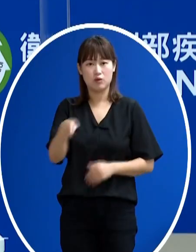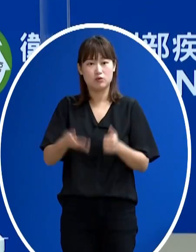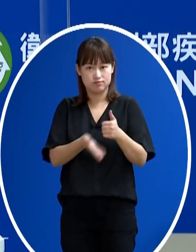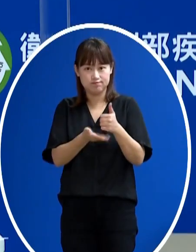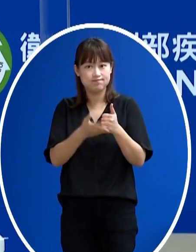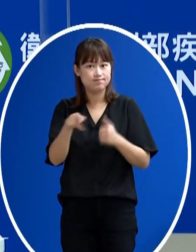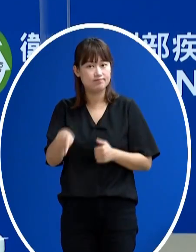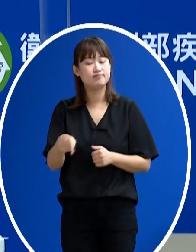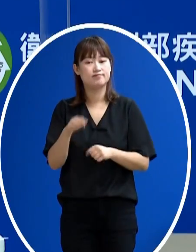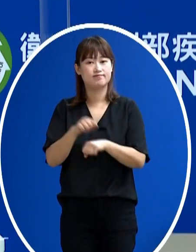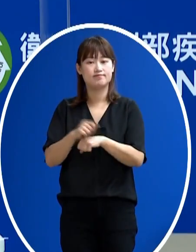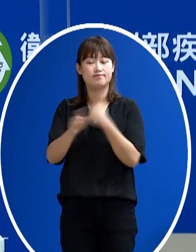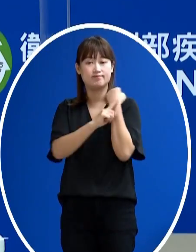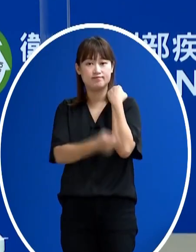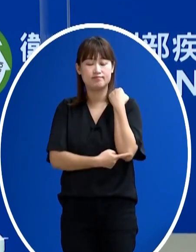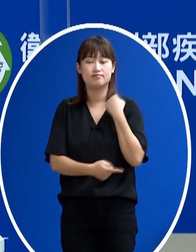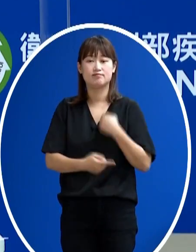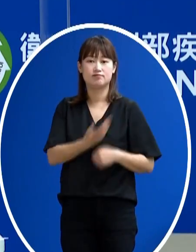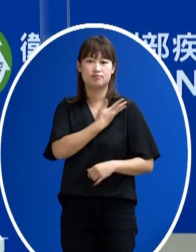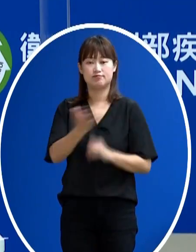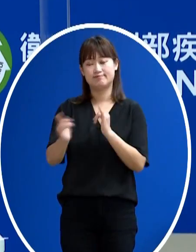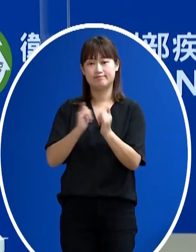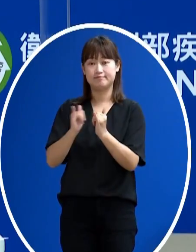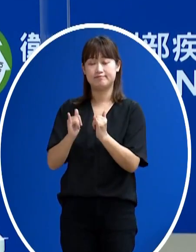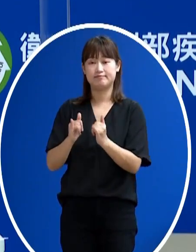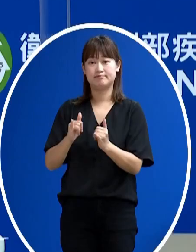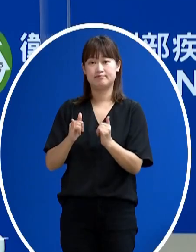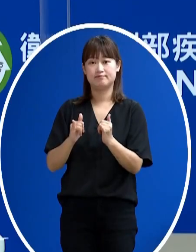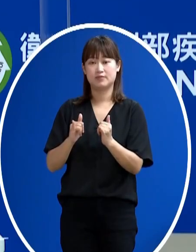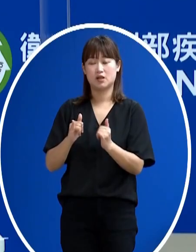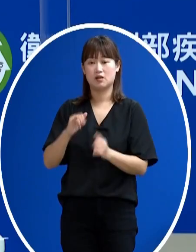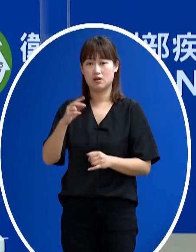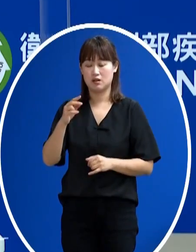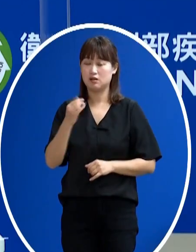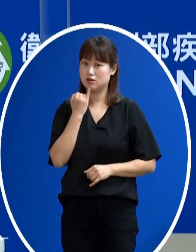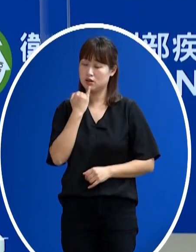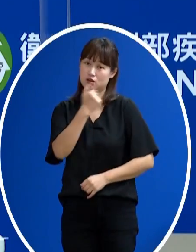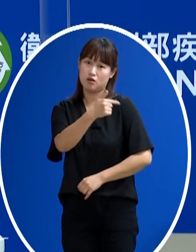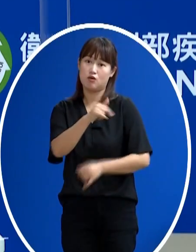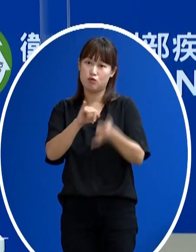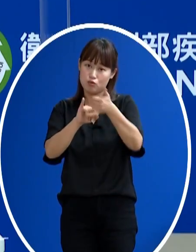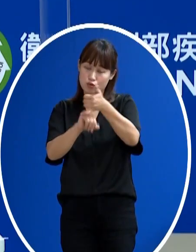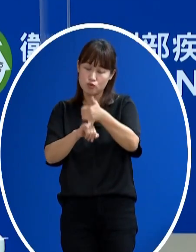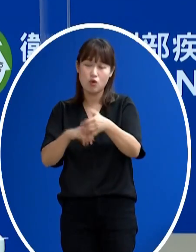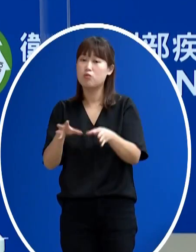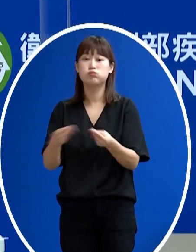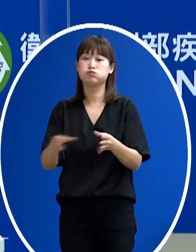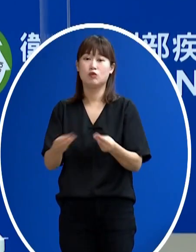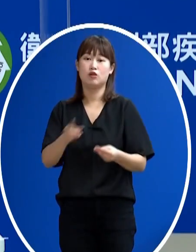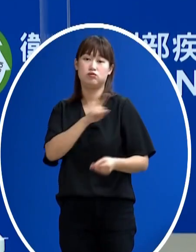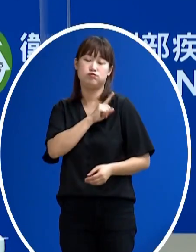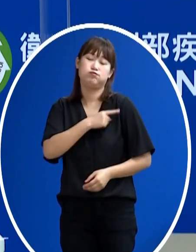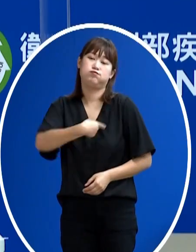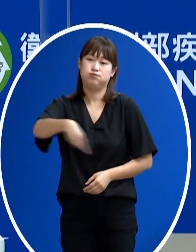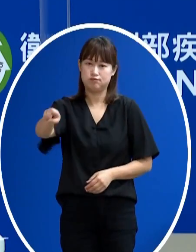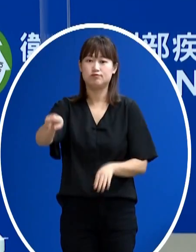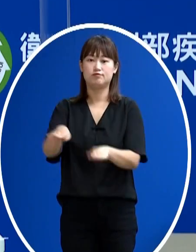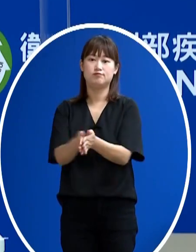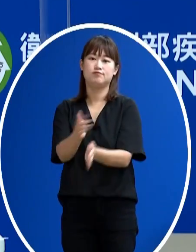样的一些做法，让民众就是甚至可以不用预约就直接去接种。